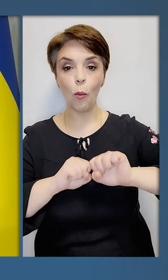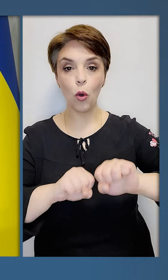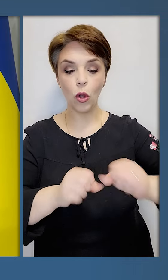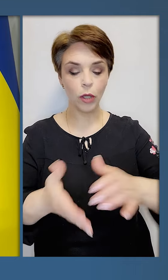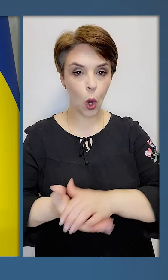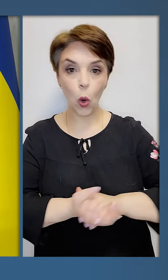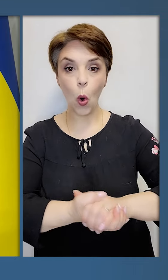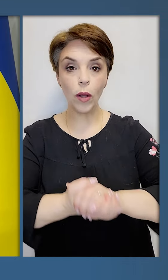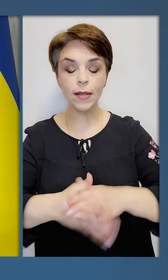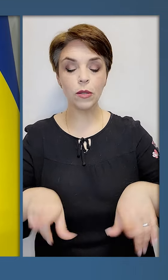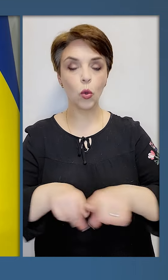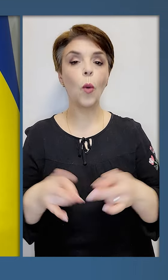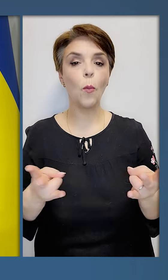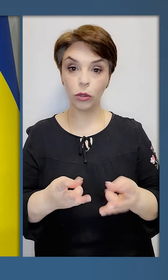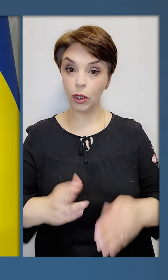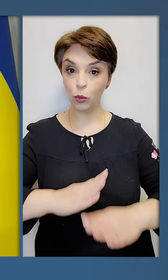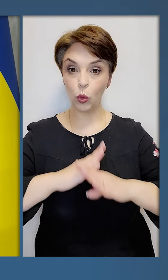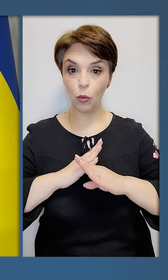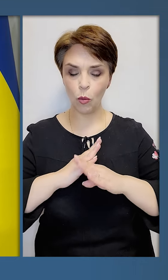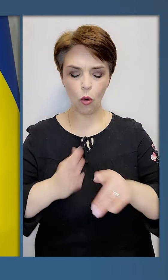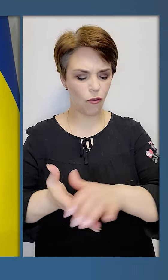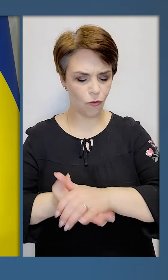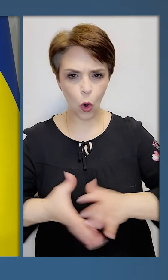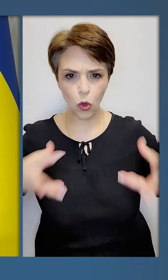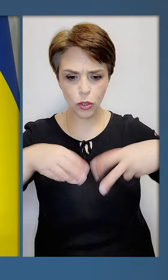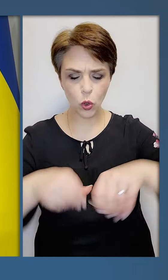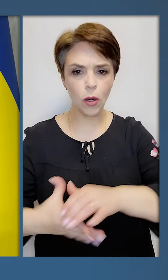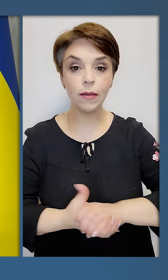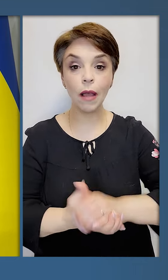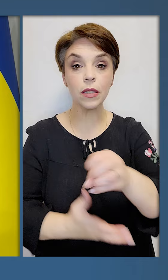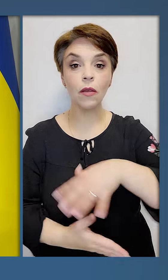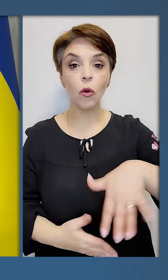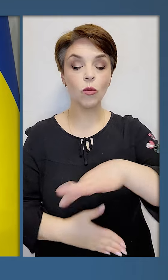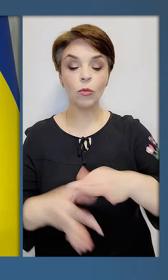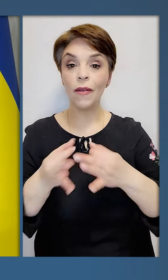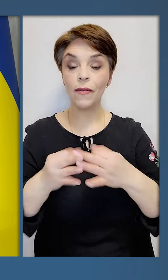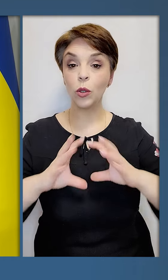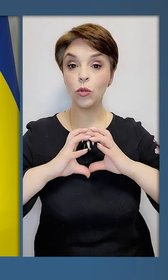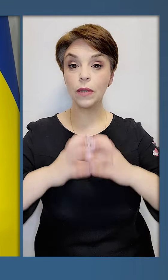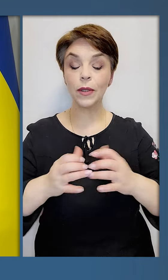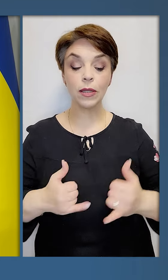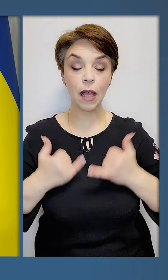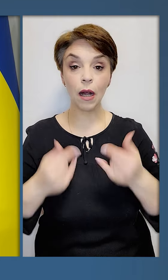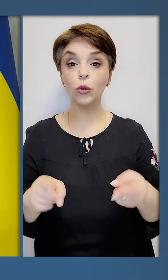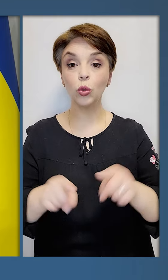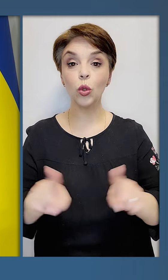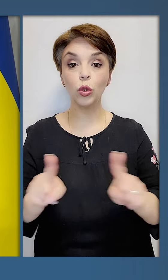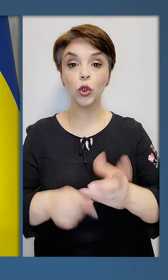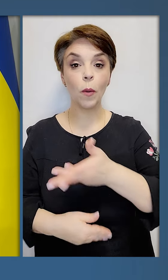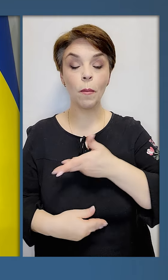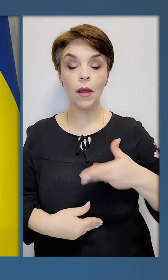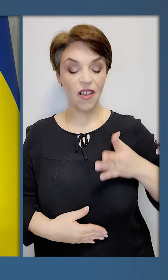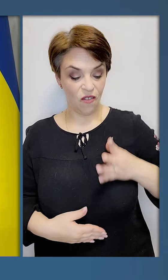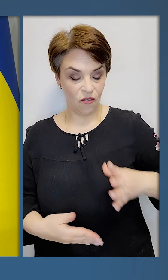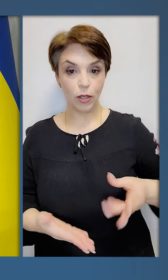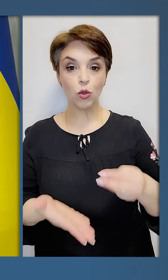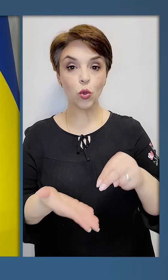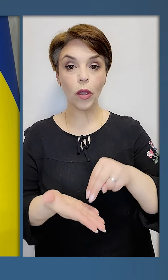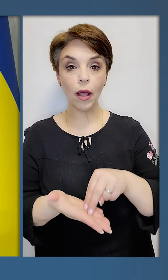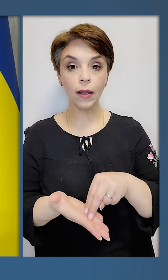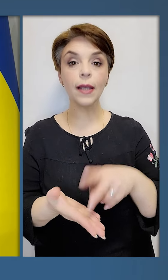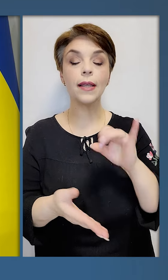оборонних коаліціях, за таку потрібну допомогу консолідації Європи і усього вільного світу, заради того, щоб ми